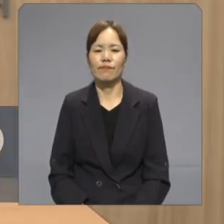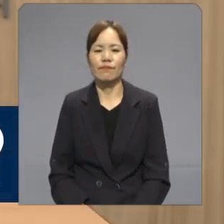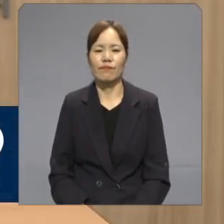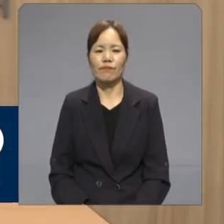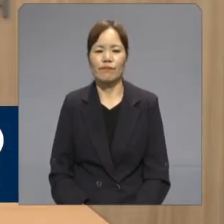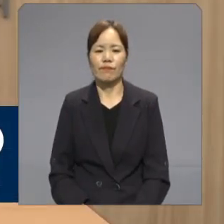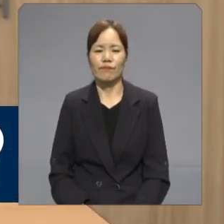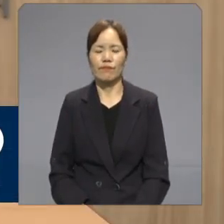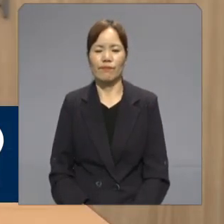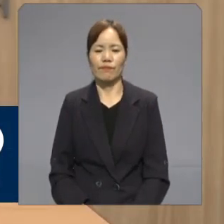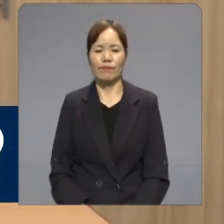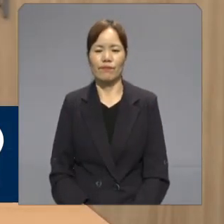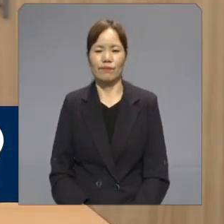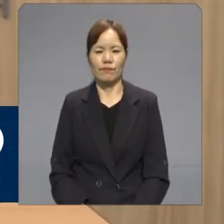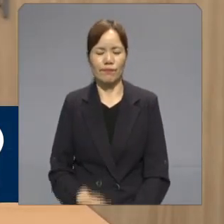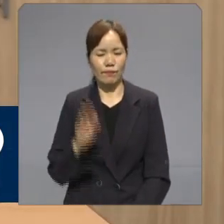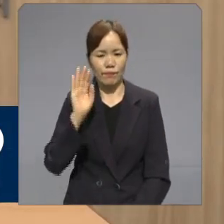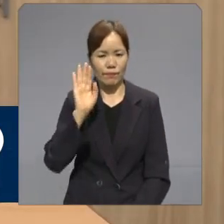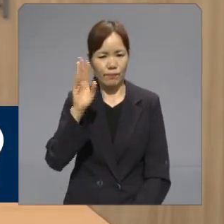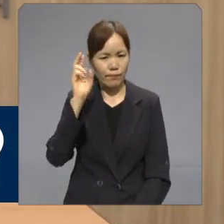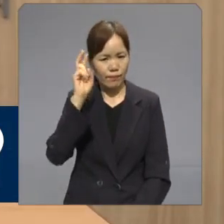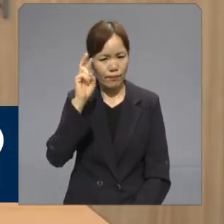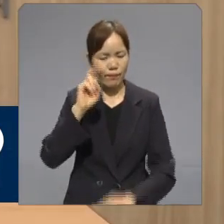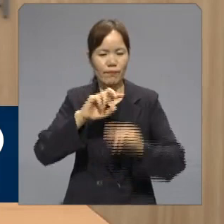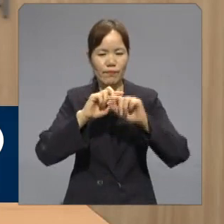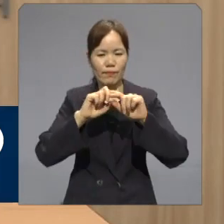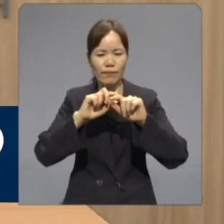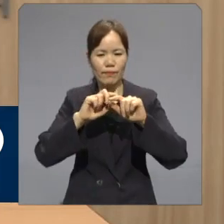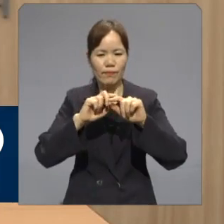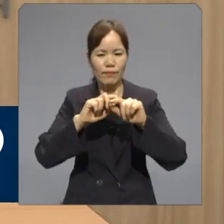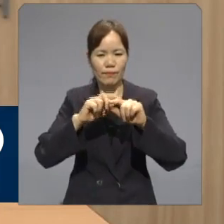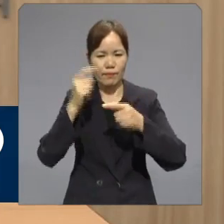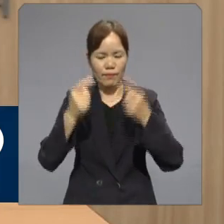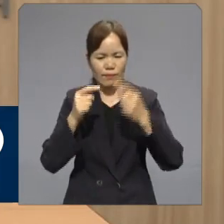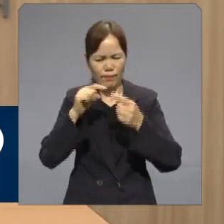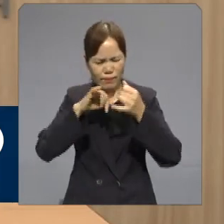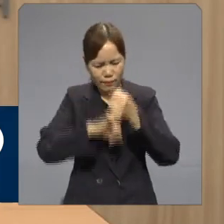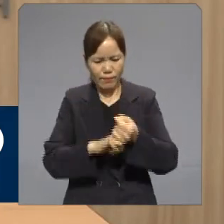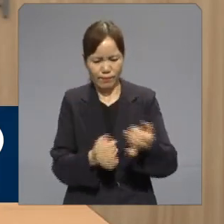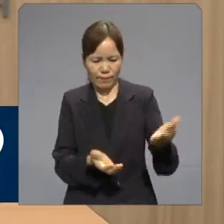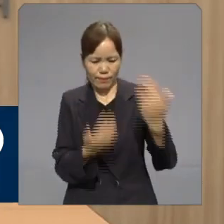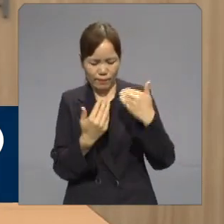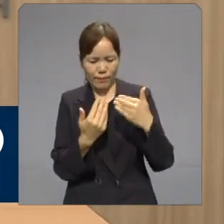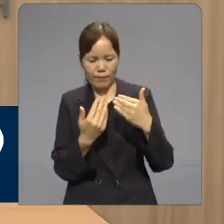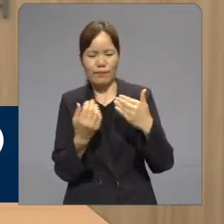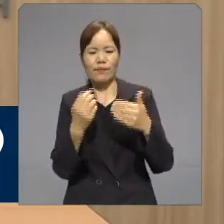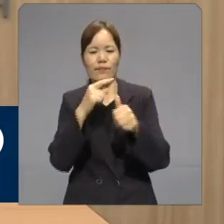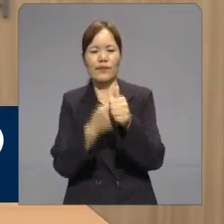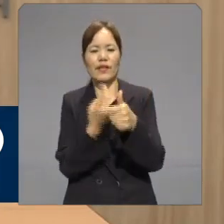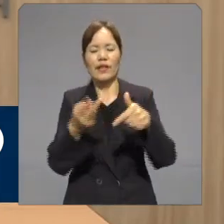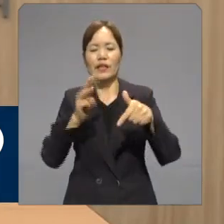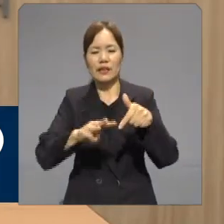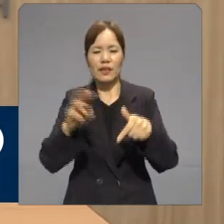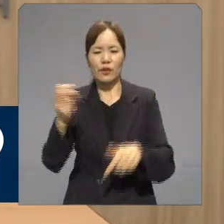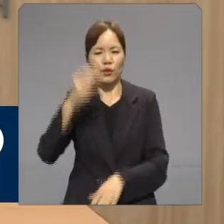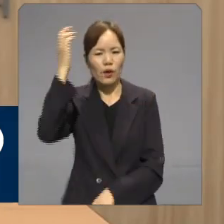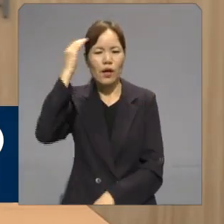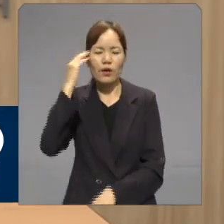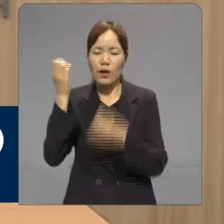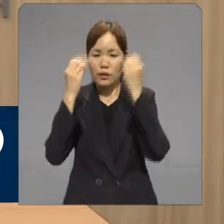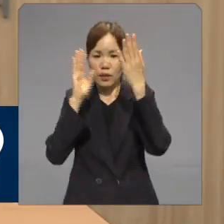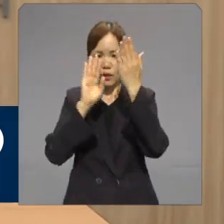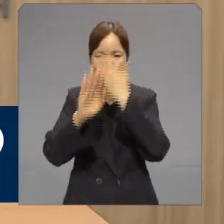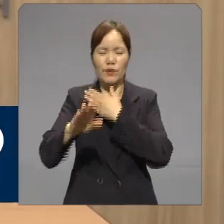계십니까네 뭐 전망보다는 우리는 이것을 꼭 유치해서 인천 뿐만이 아니라 대한민국의 새로운 미래를